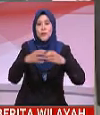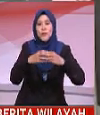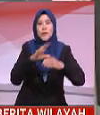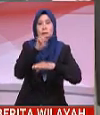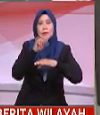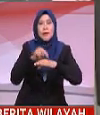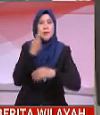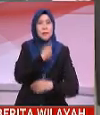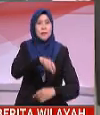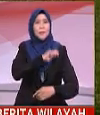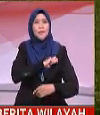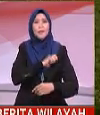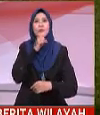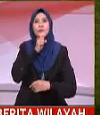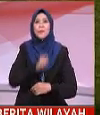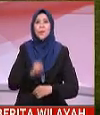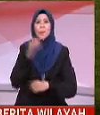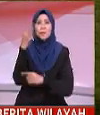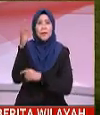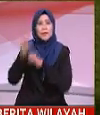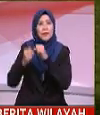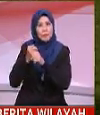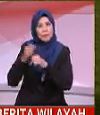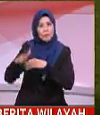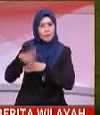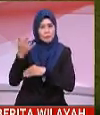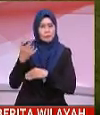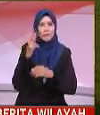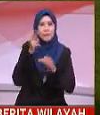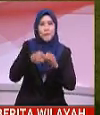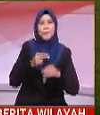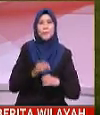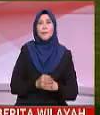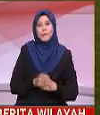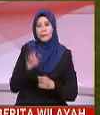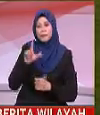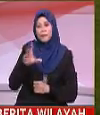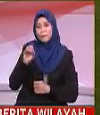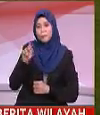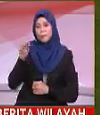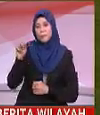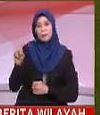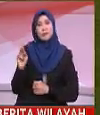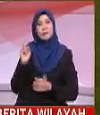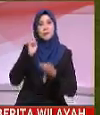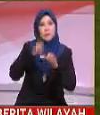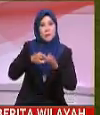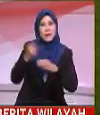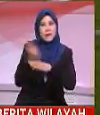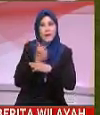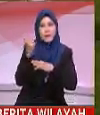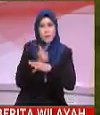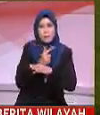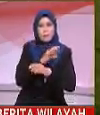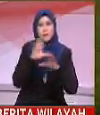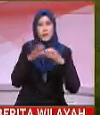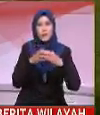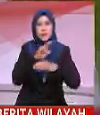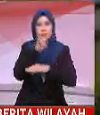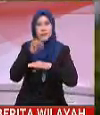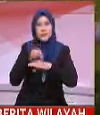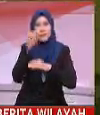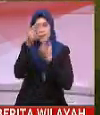kebangsaan Spanyol seawal usia 19 tahun. Lukman Hakim dipanggil menyertai kem latihan Pusat Skuad Kebangsaan